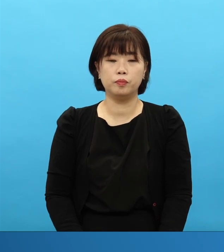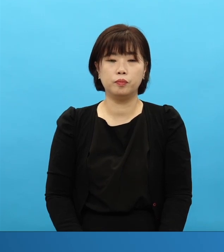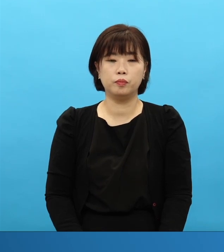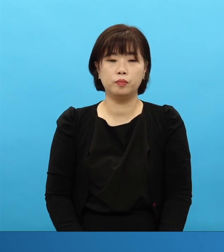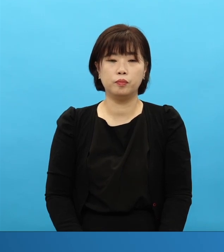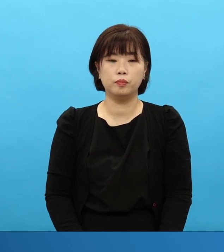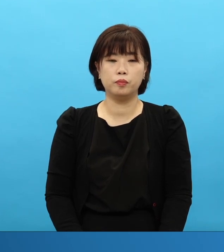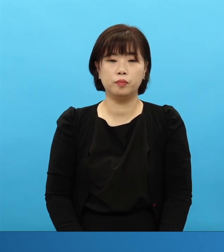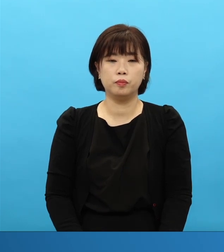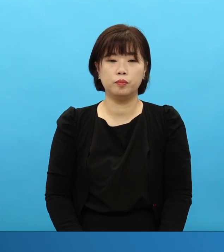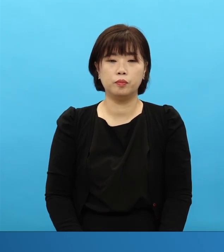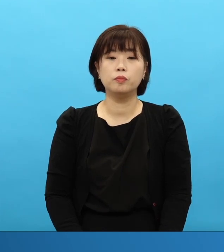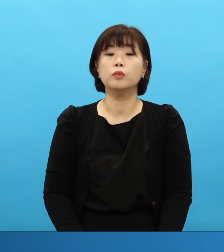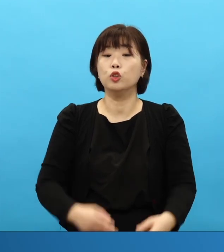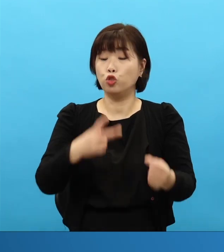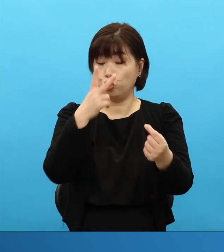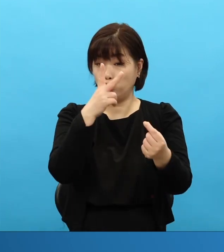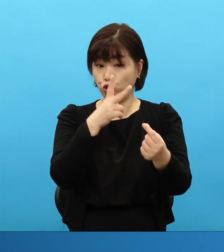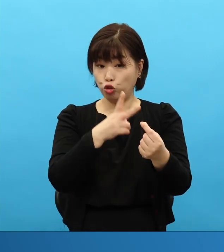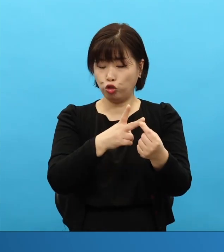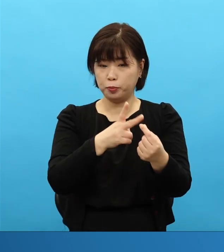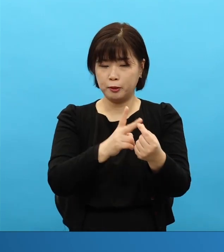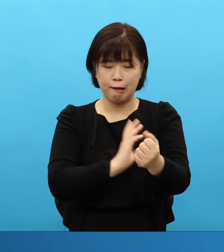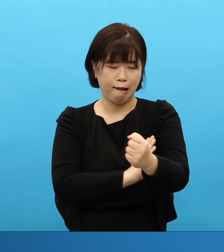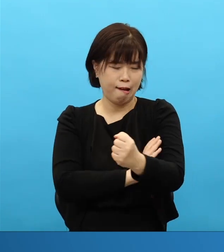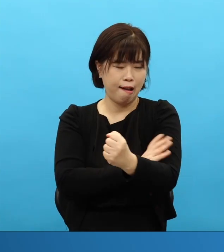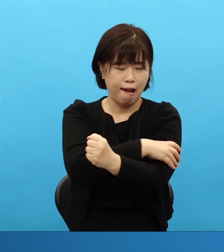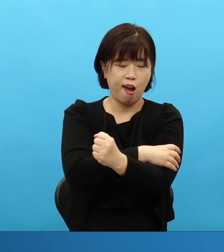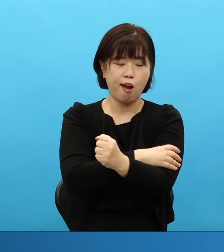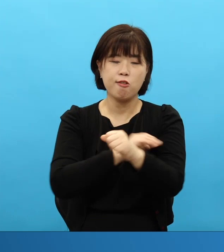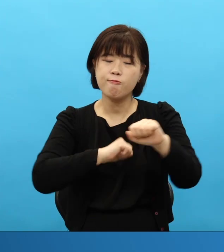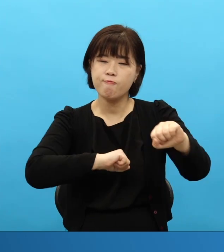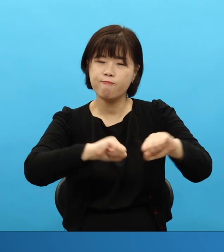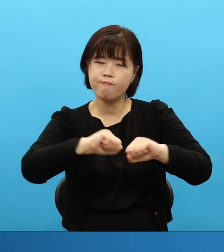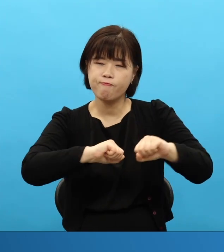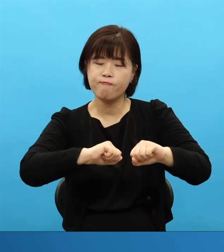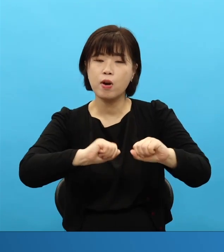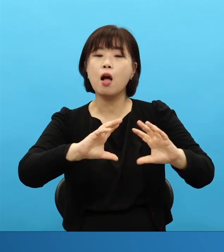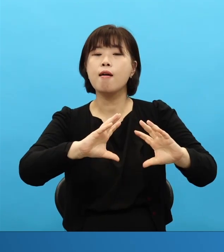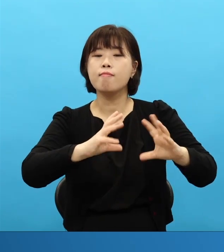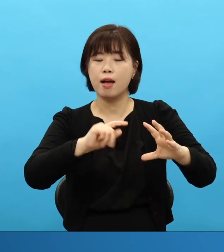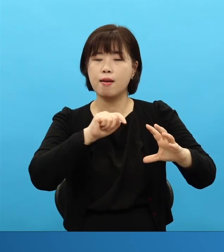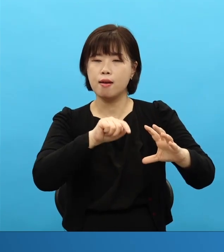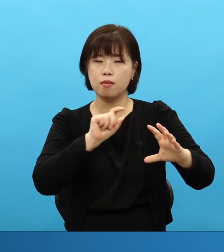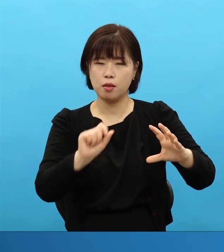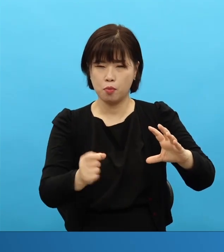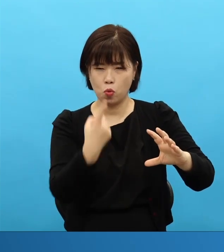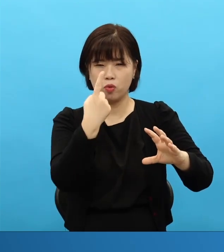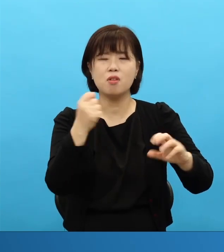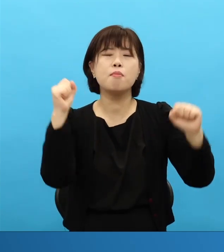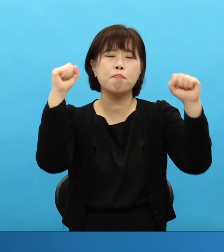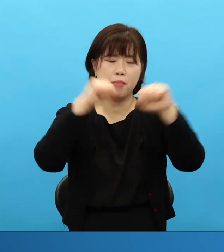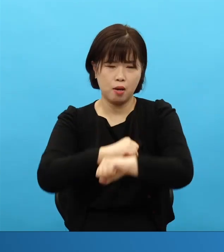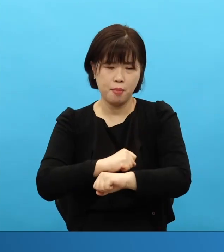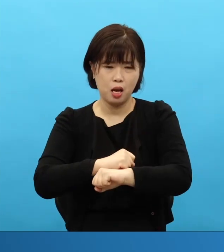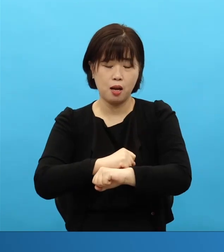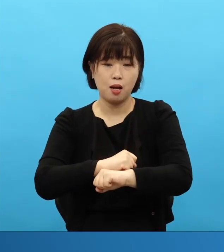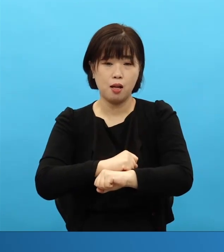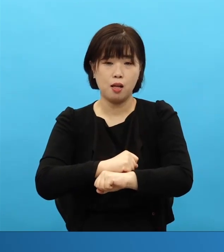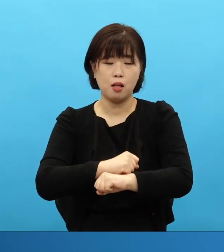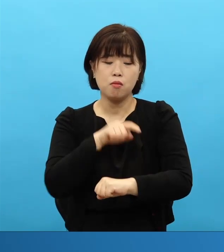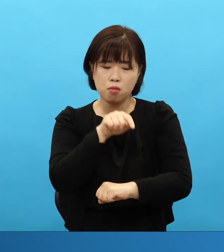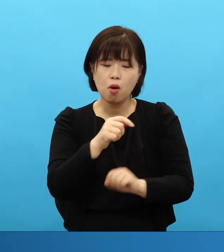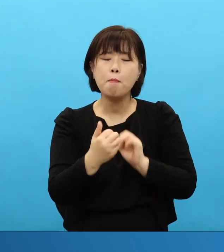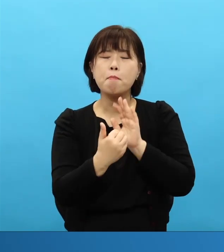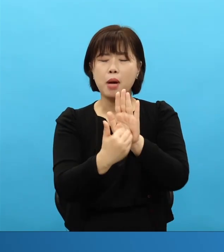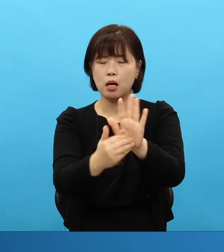패권 국가 때문에 오는 멸망 因着霸权国家而到来的灭亡， 반드시 막아야 돼요. 必须要阻